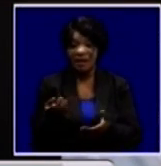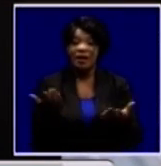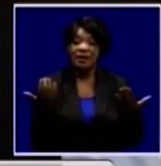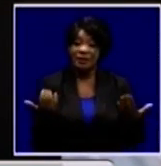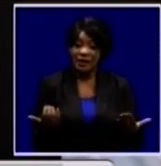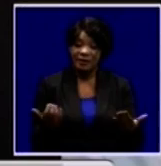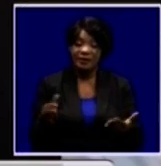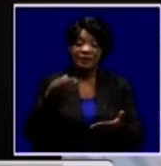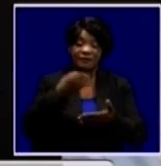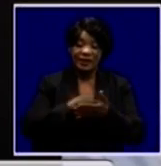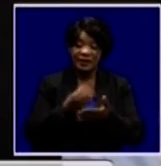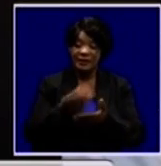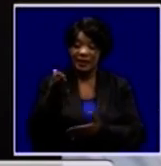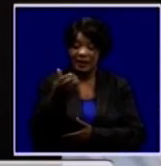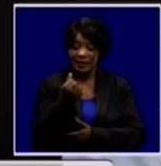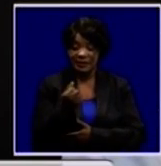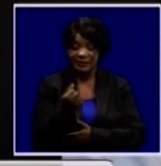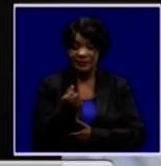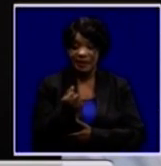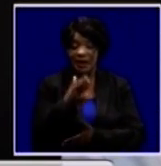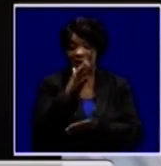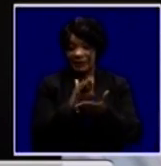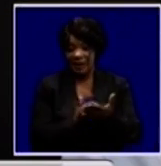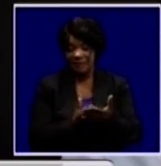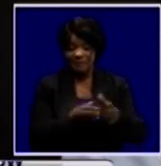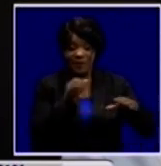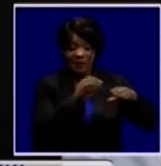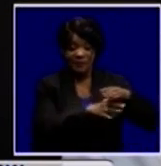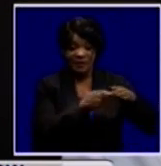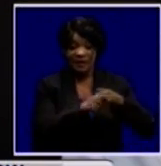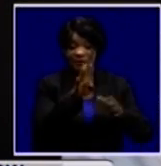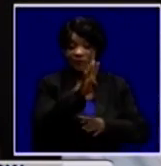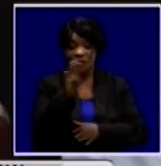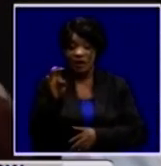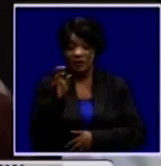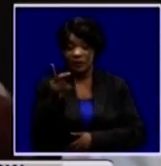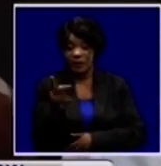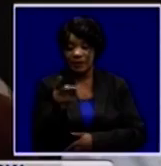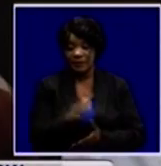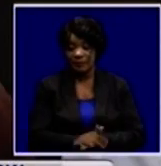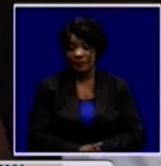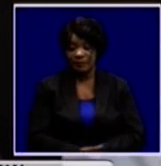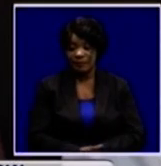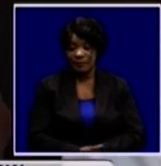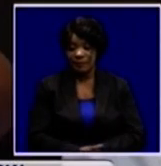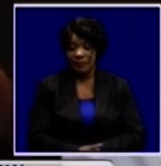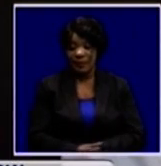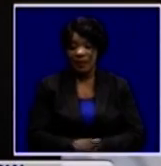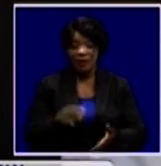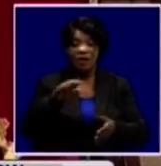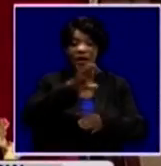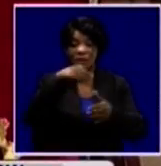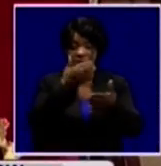So farmer gachita chabe deposit 400 akaenda kula agrodira kuja aenda atenga fertilizer